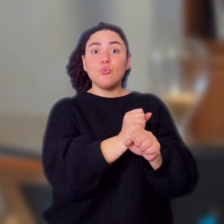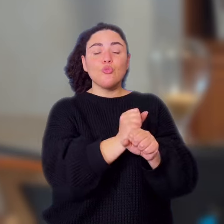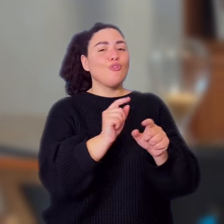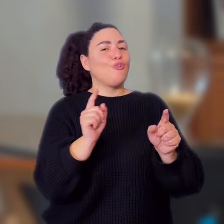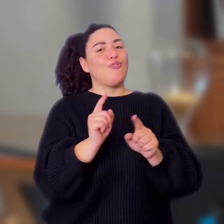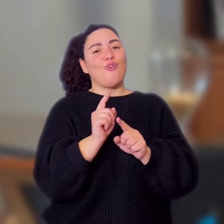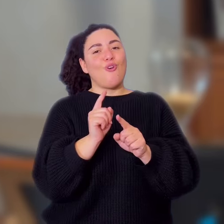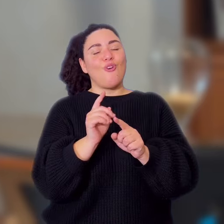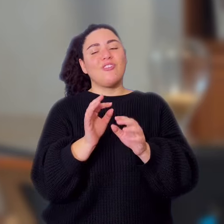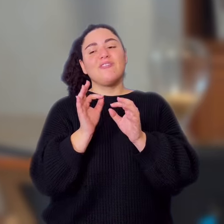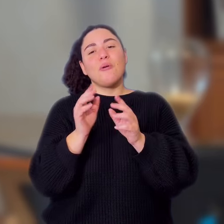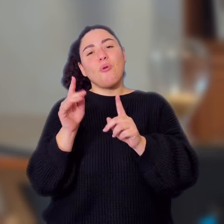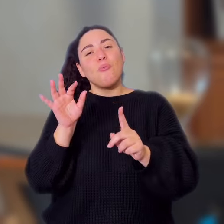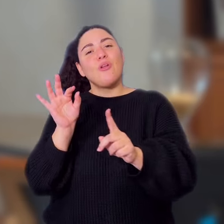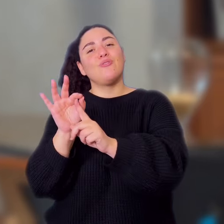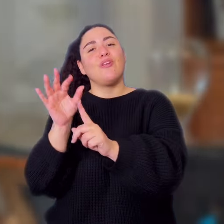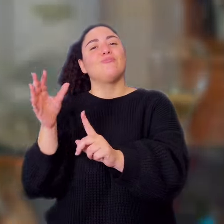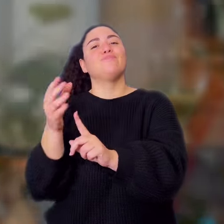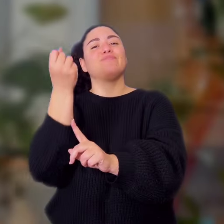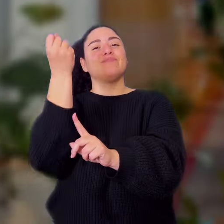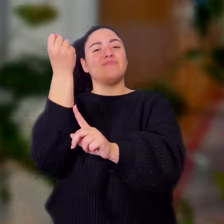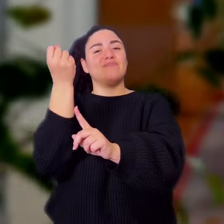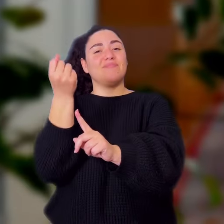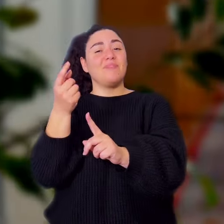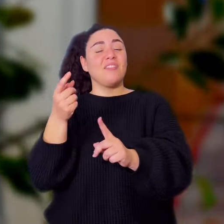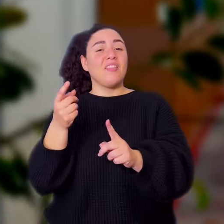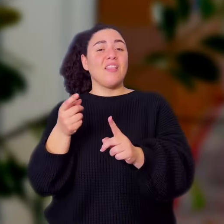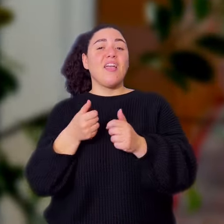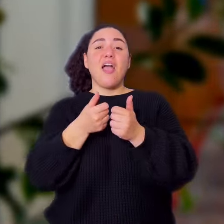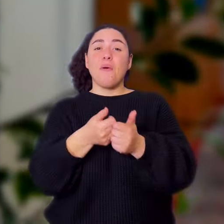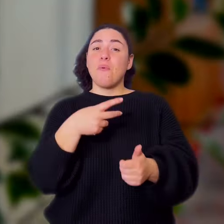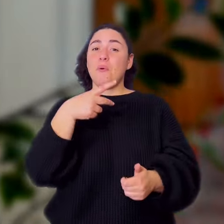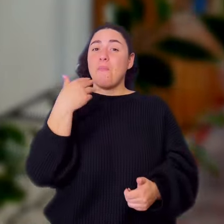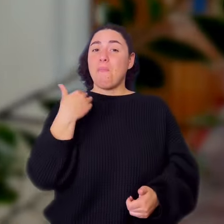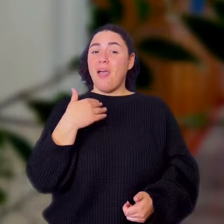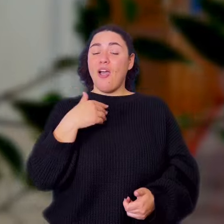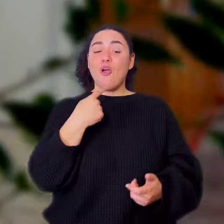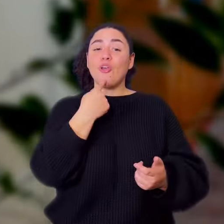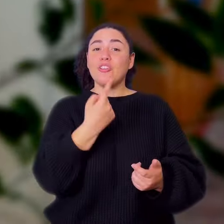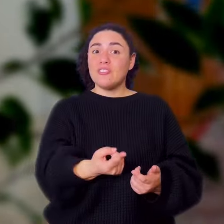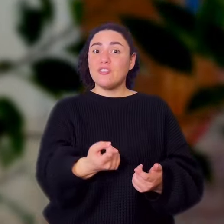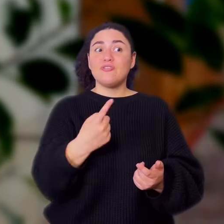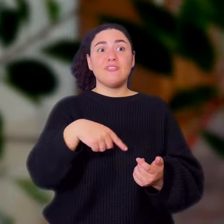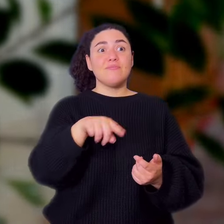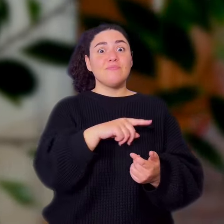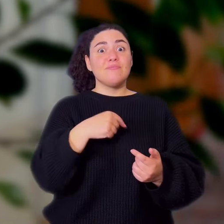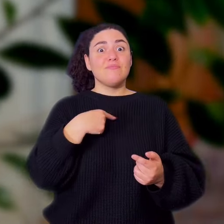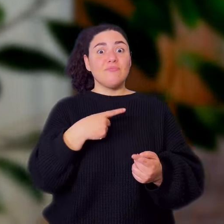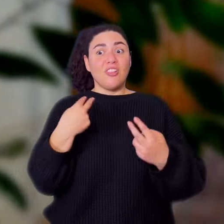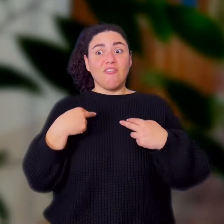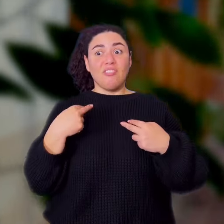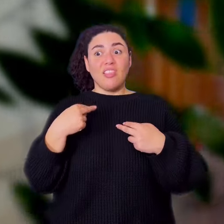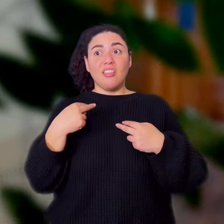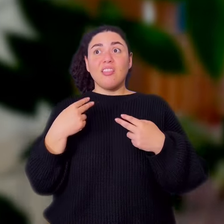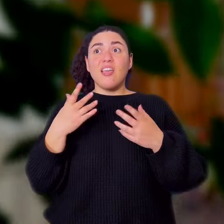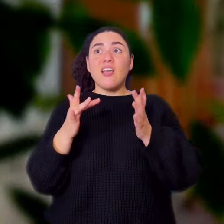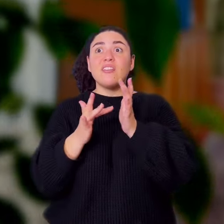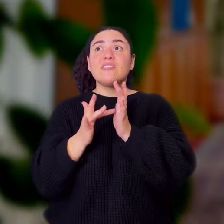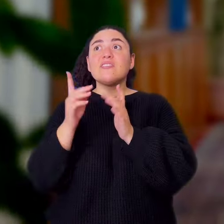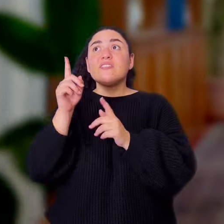compimento l'apostolo Paolo nella seconda lettura ci dice che se siamo risorti con Cristo la nostra vita è nascosta in